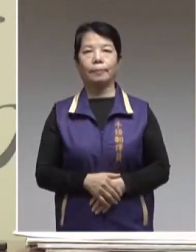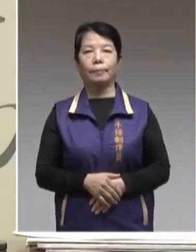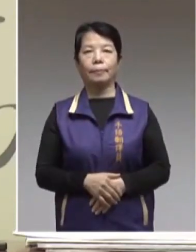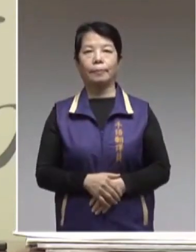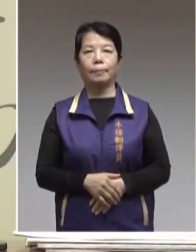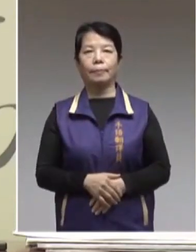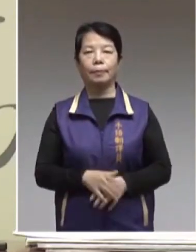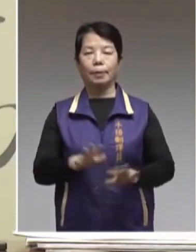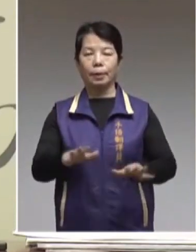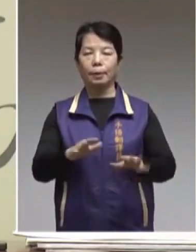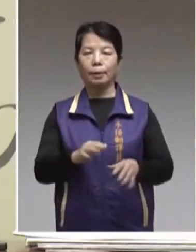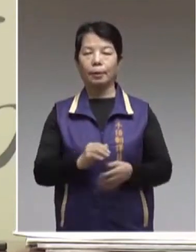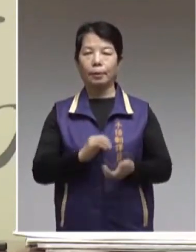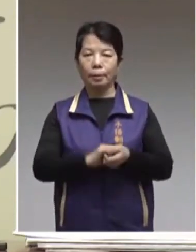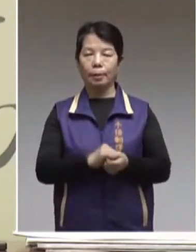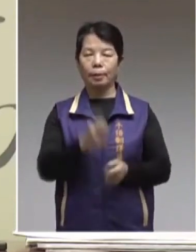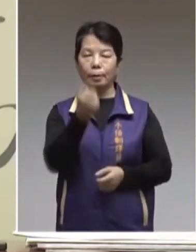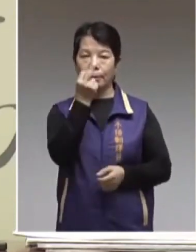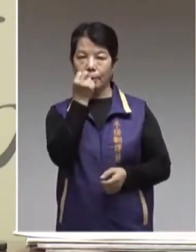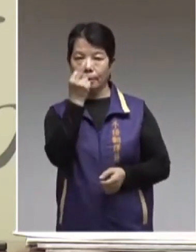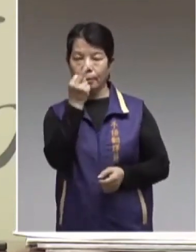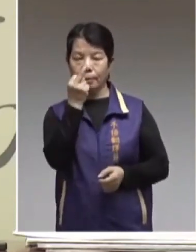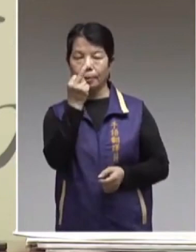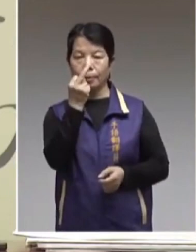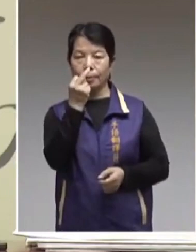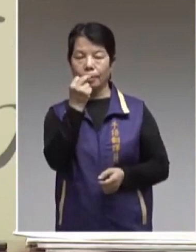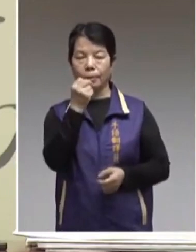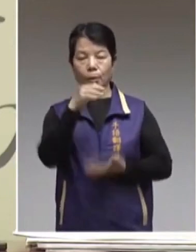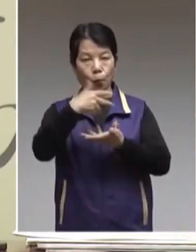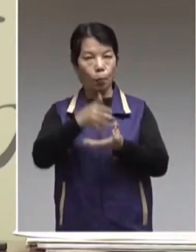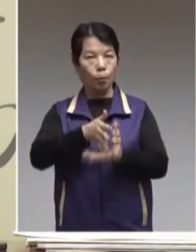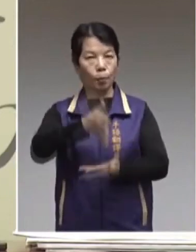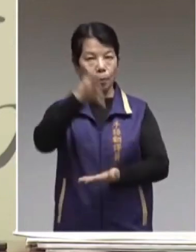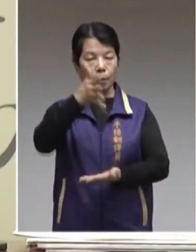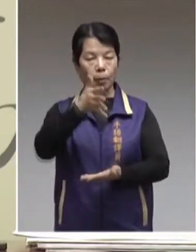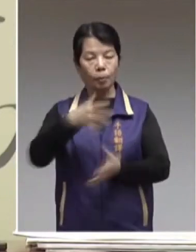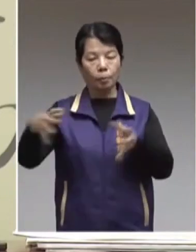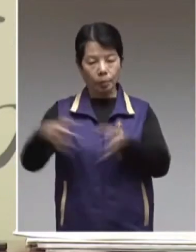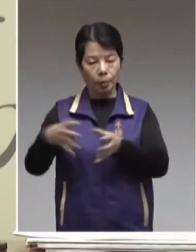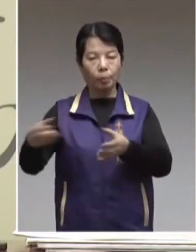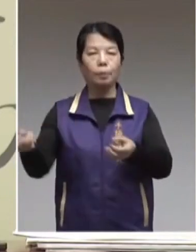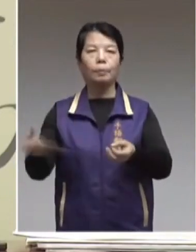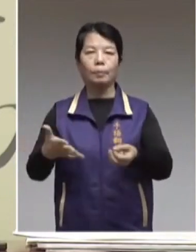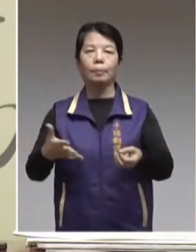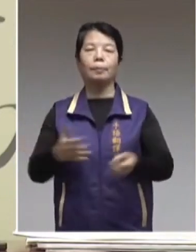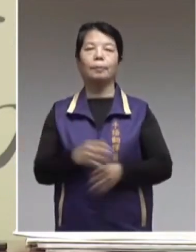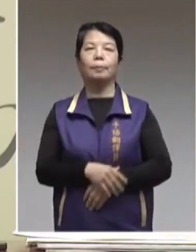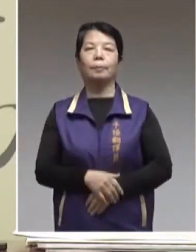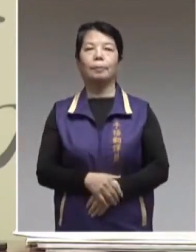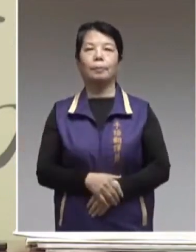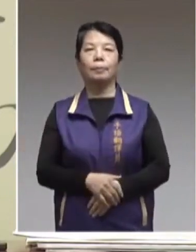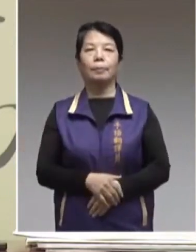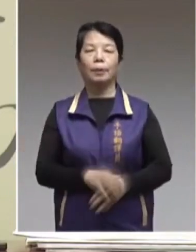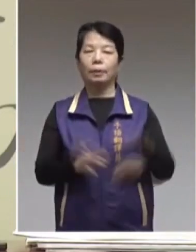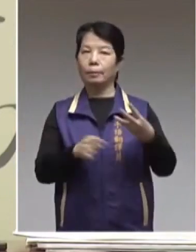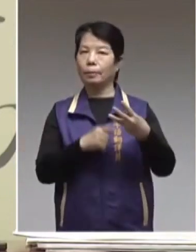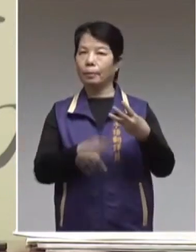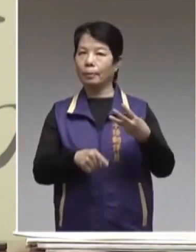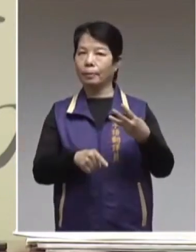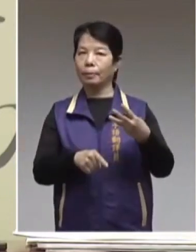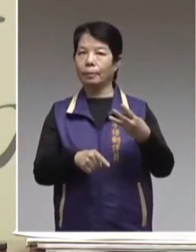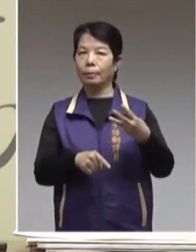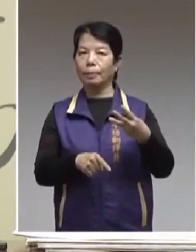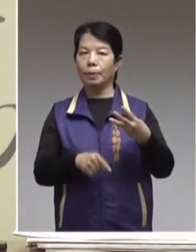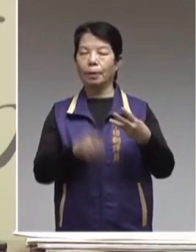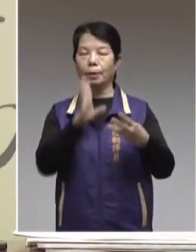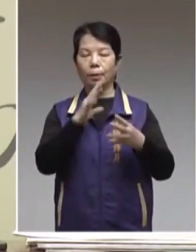暂定为是宜兰某饭店的这个群聚感染，好，那这3个都是